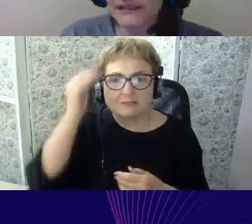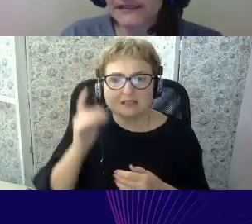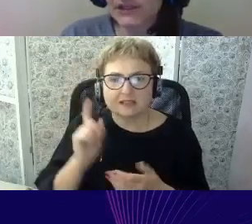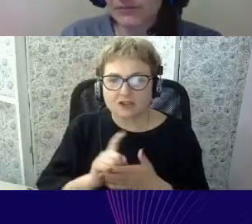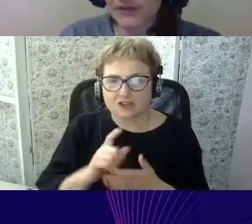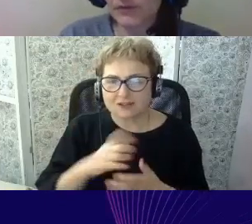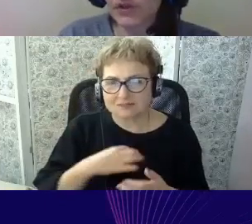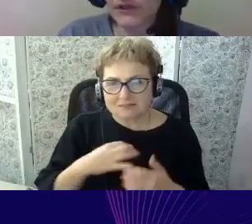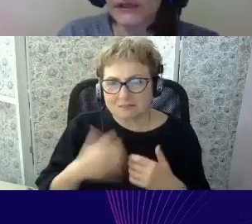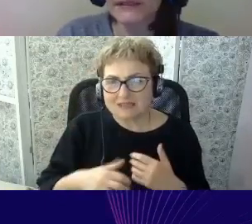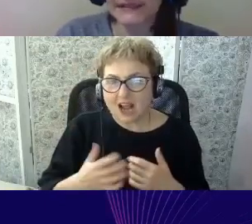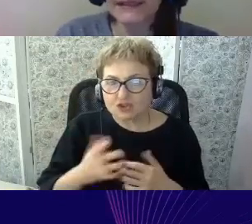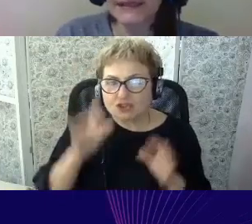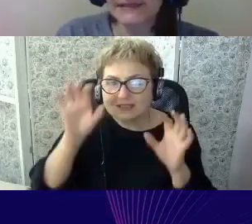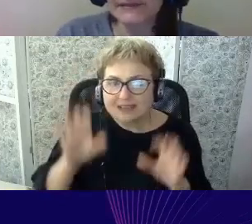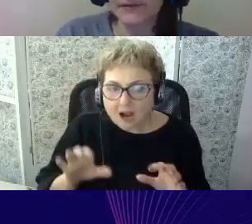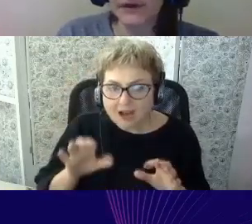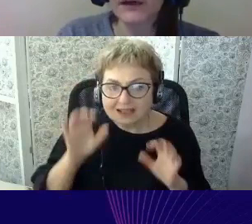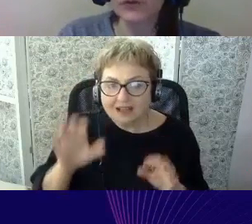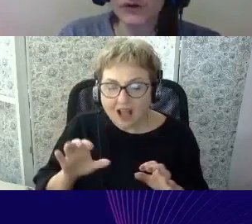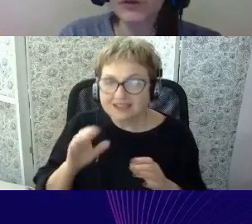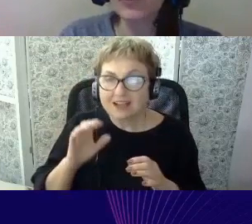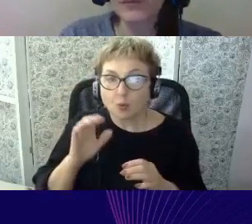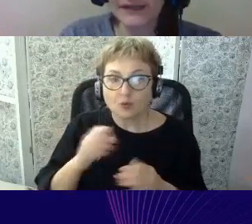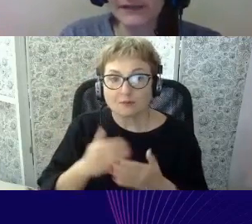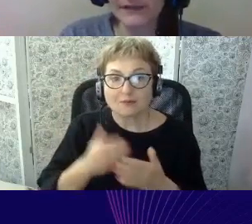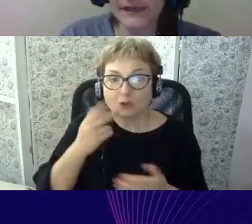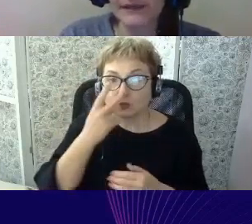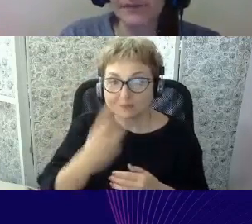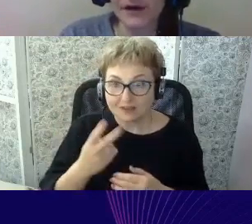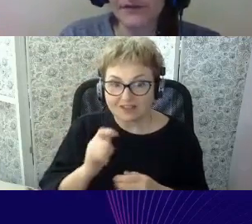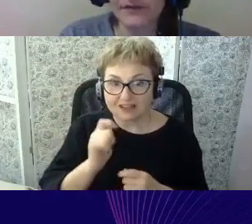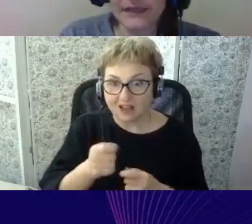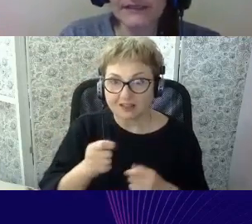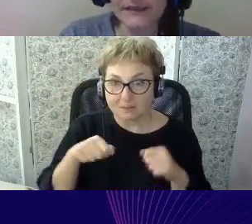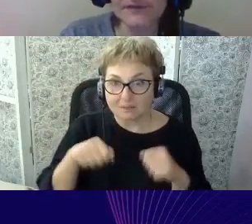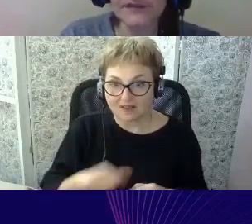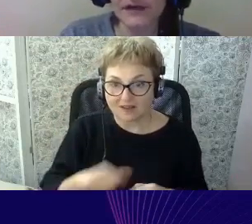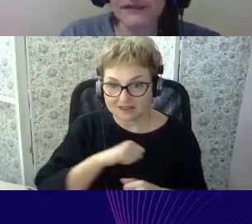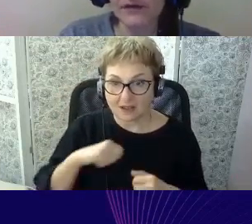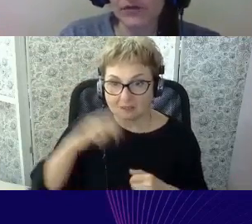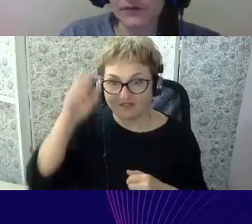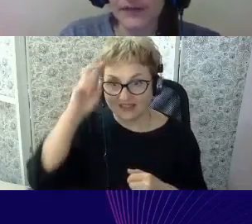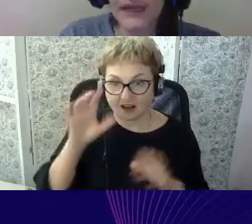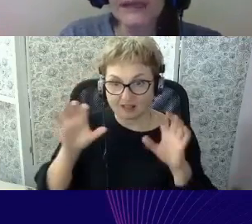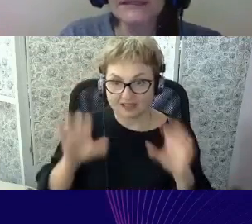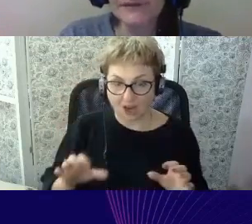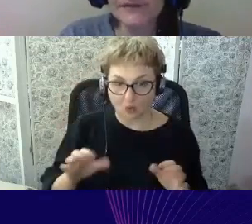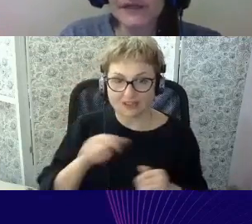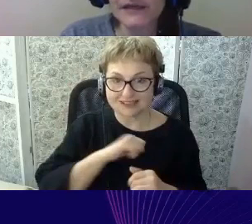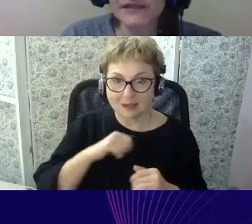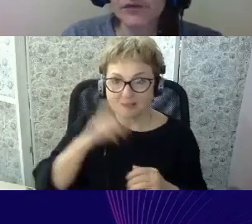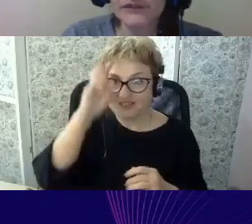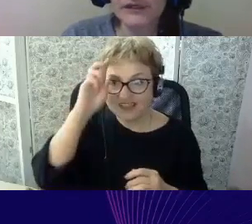быть безразличны, потому что законодательством, которое предусматривает данное право, является сам федеральный закон. И